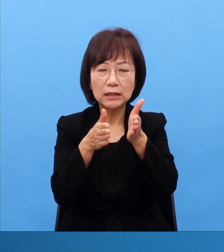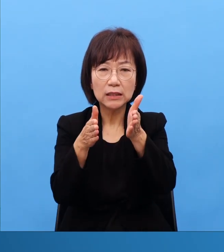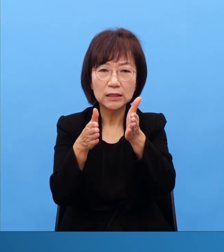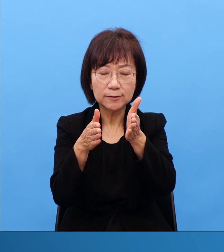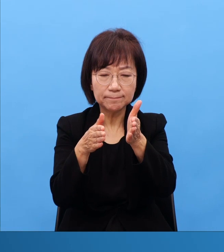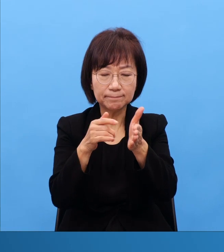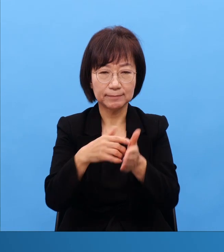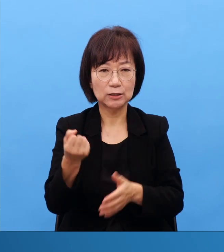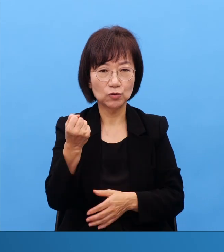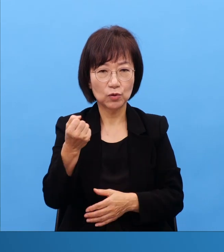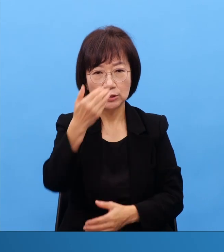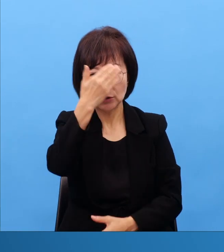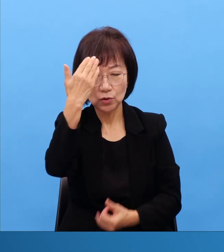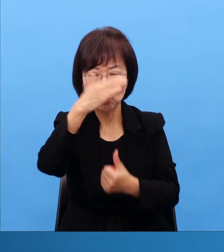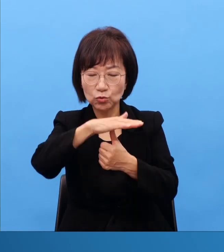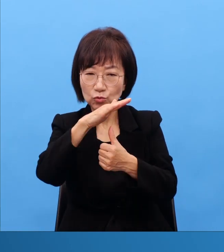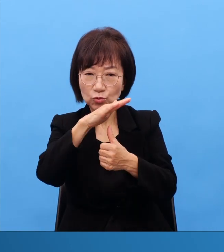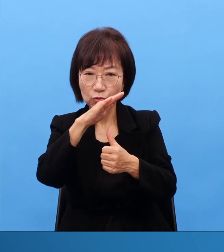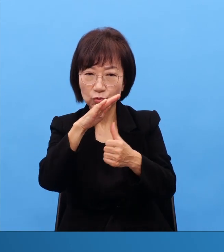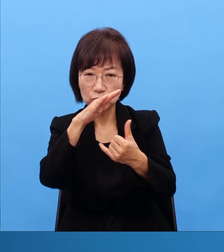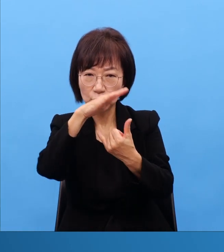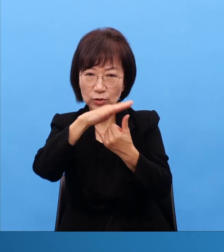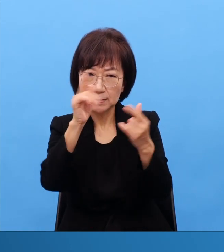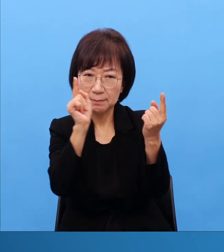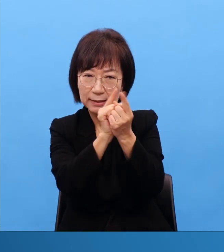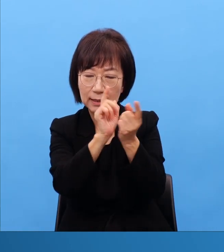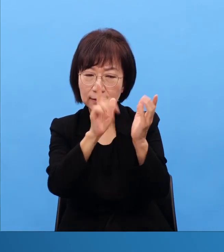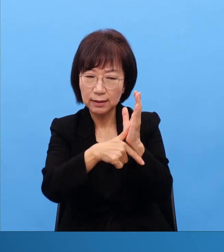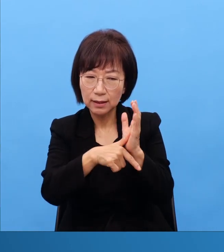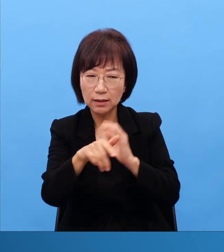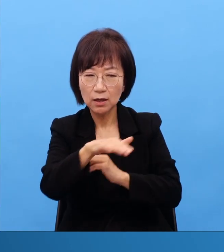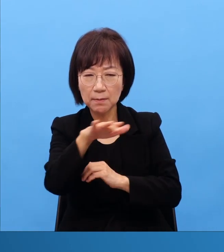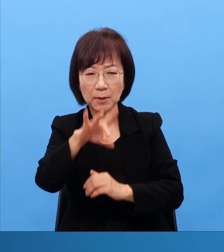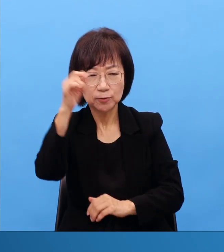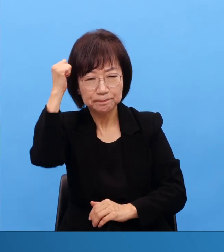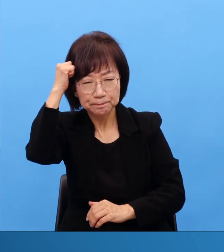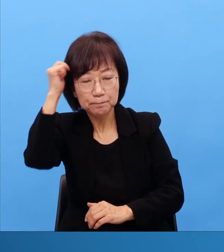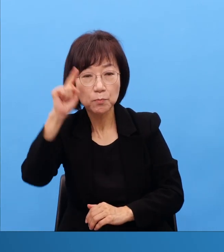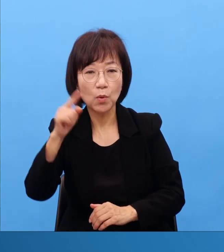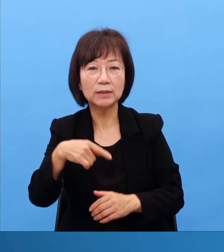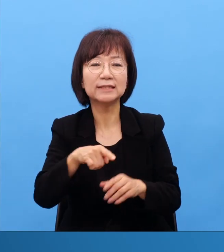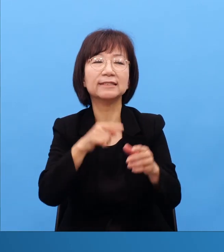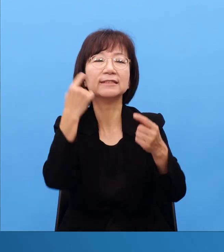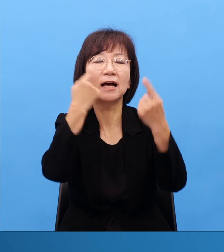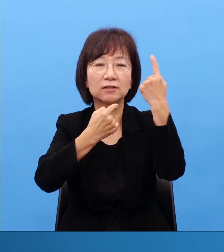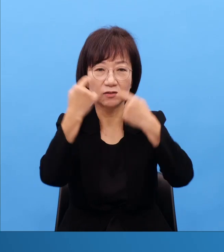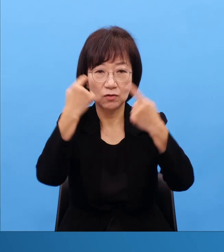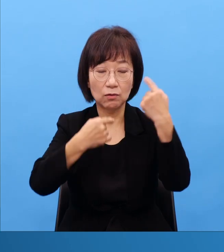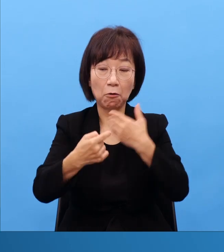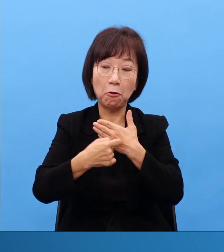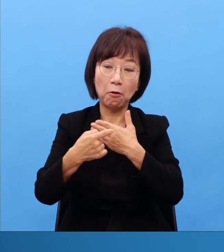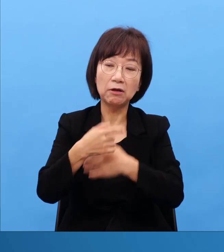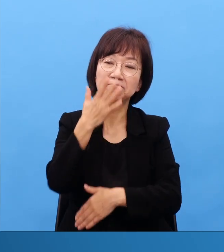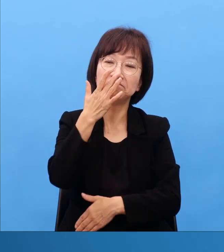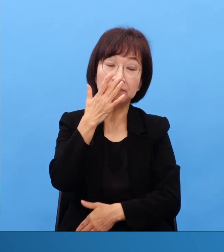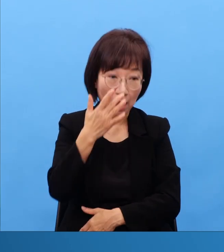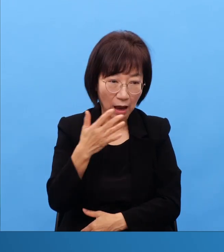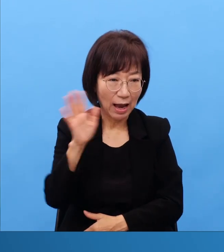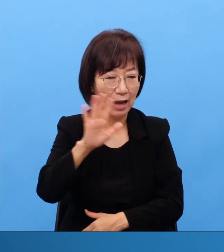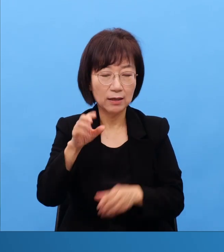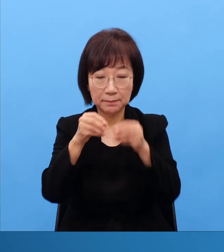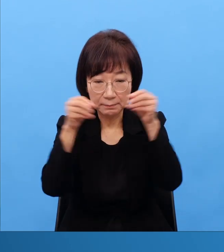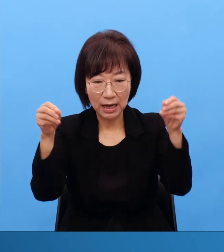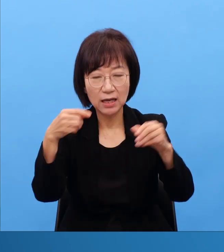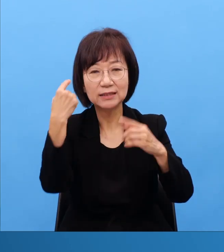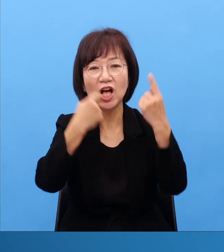접근할 때 먼저 알아야 될 게 뭐냐? 상처입니다. 없는 것처럼 보이지만은 있습니다. 육신적인 상처들이요.